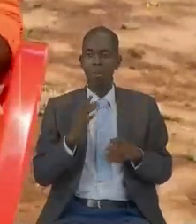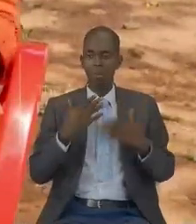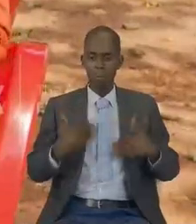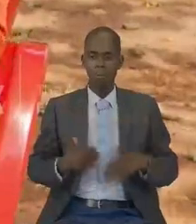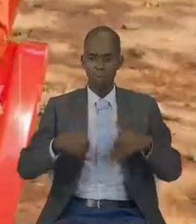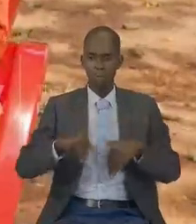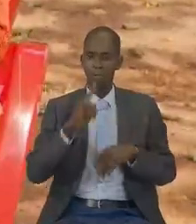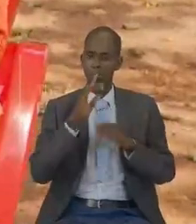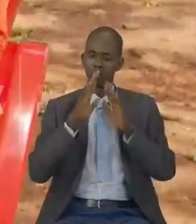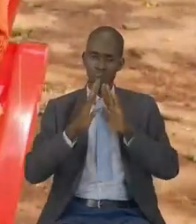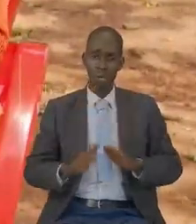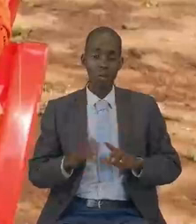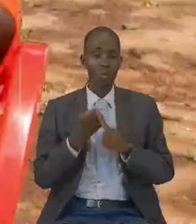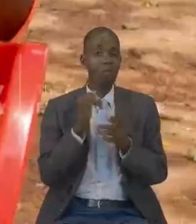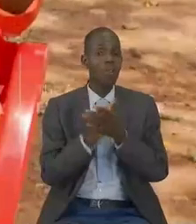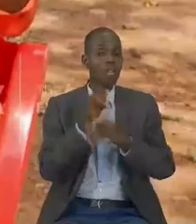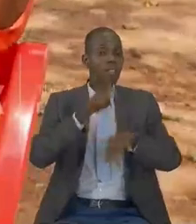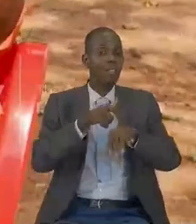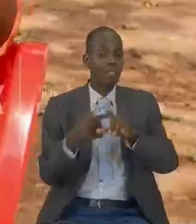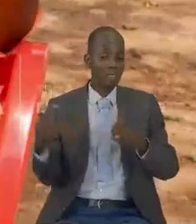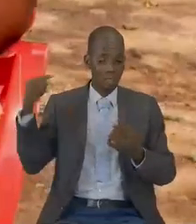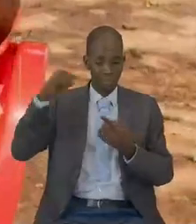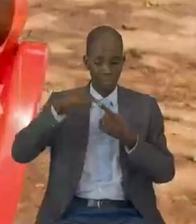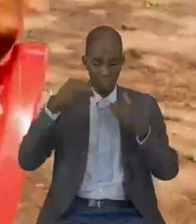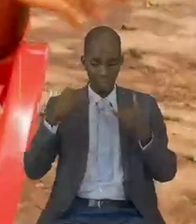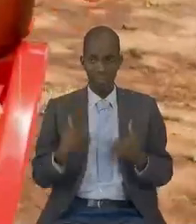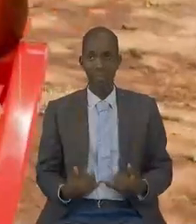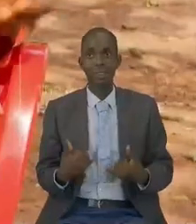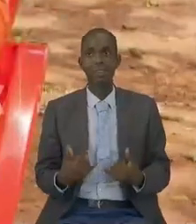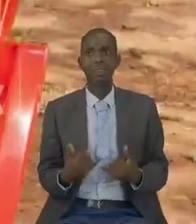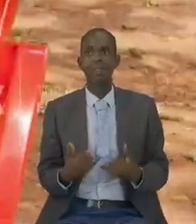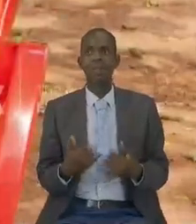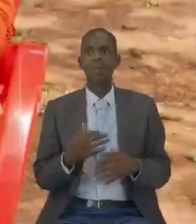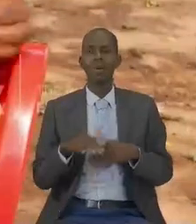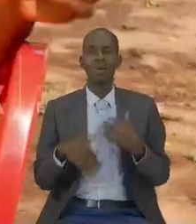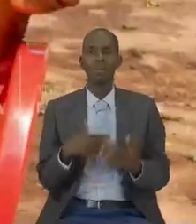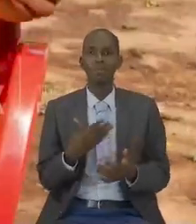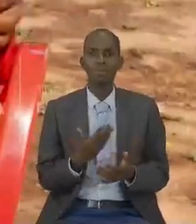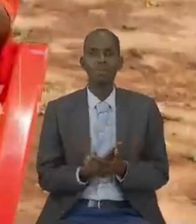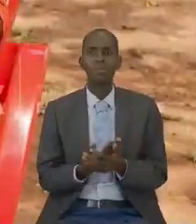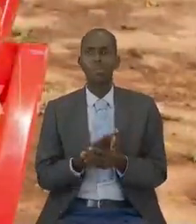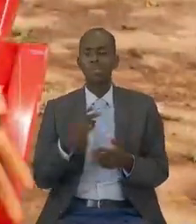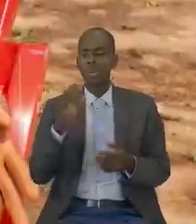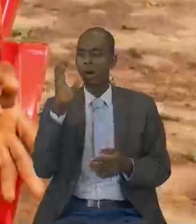corps était calme. J'étais bien portante. Jusqu'à, depuis ce temps, les douleurs dans